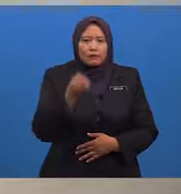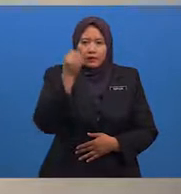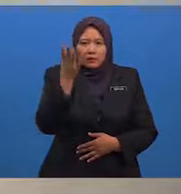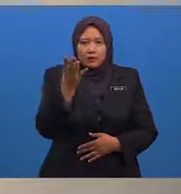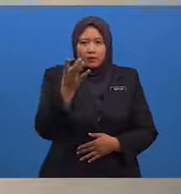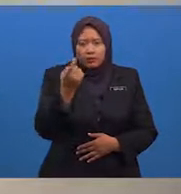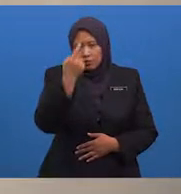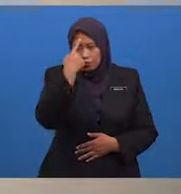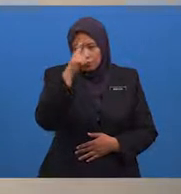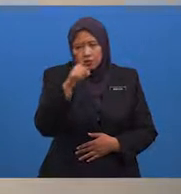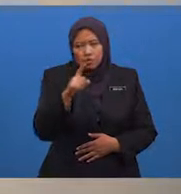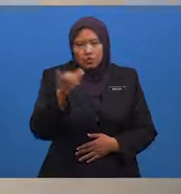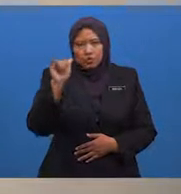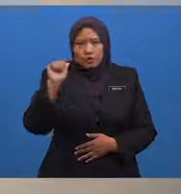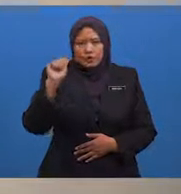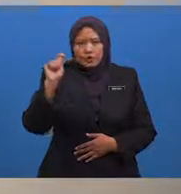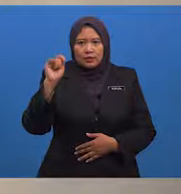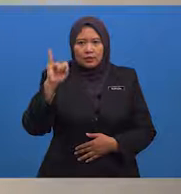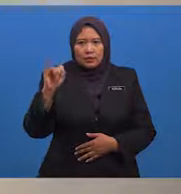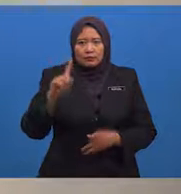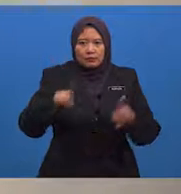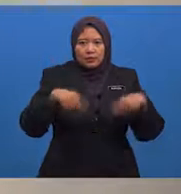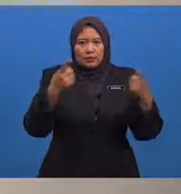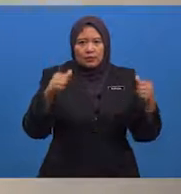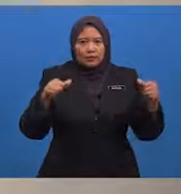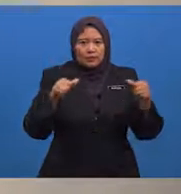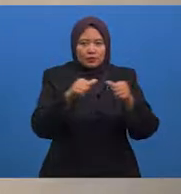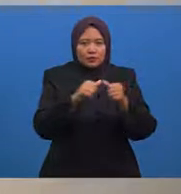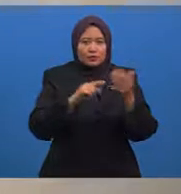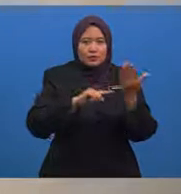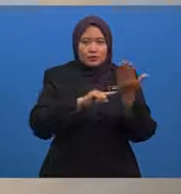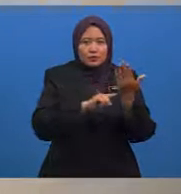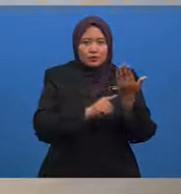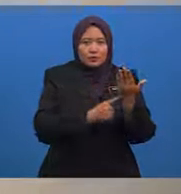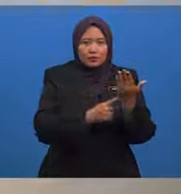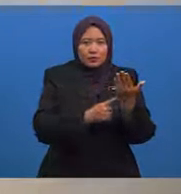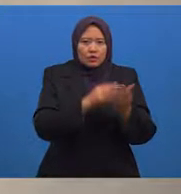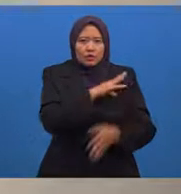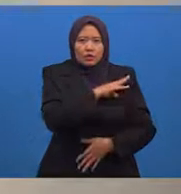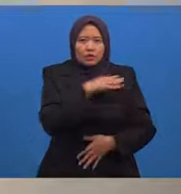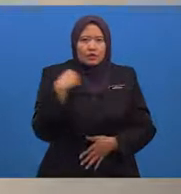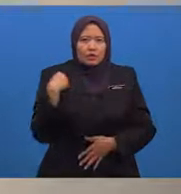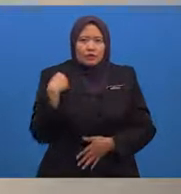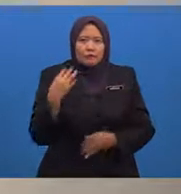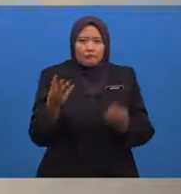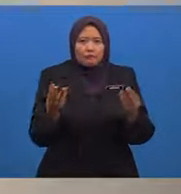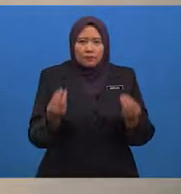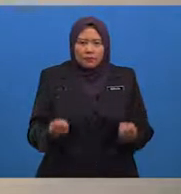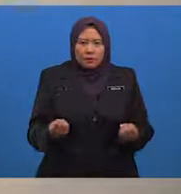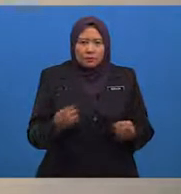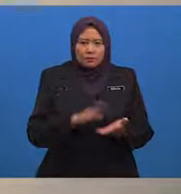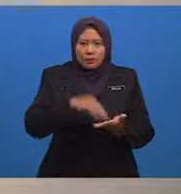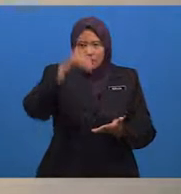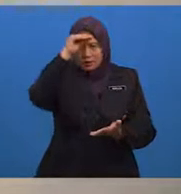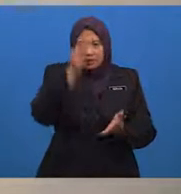Yati belajar rajin-rajin. Yati bertanya kepada datuknya, adakah dia boleh belajar